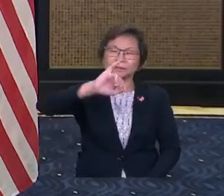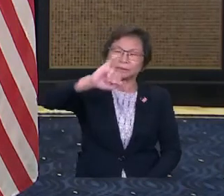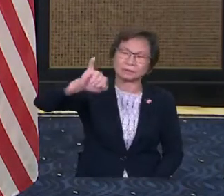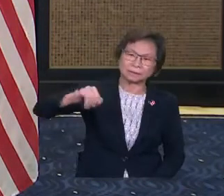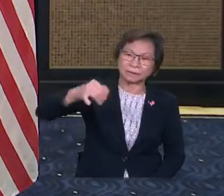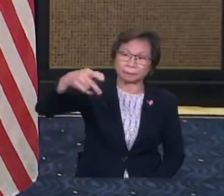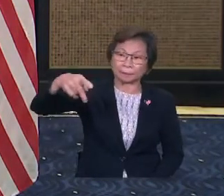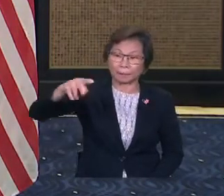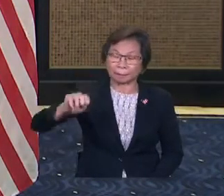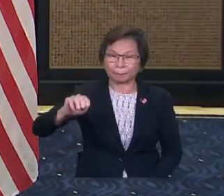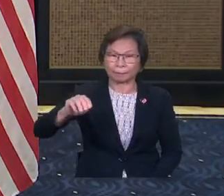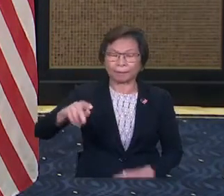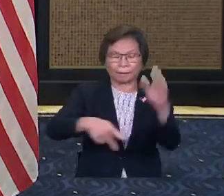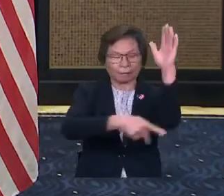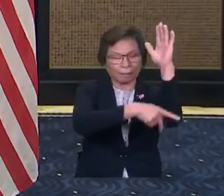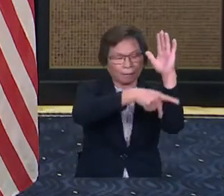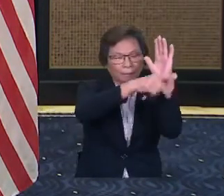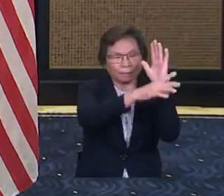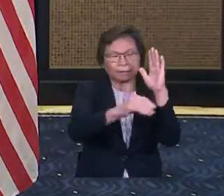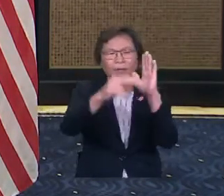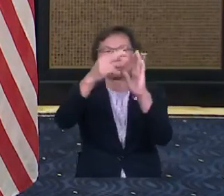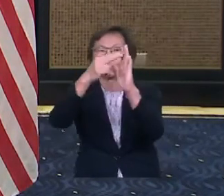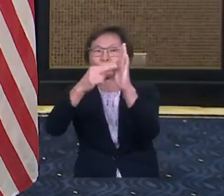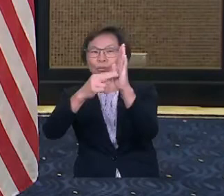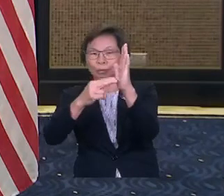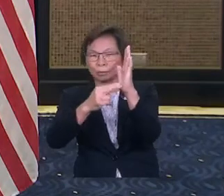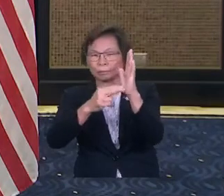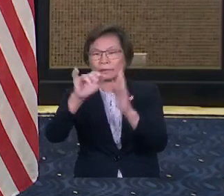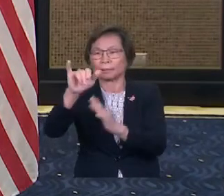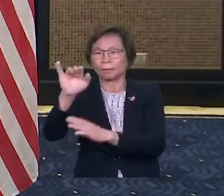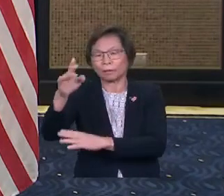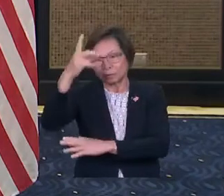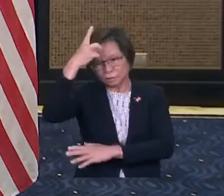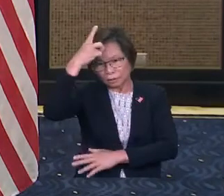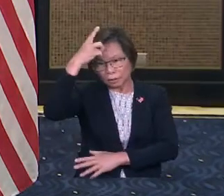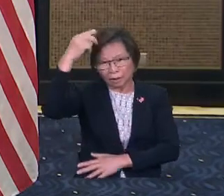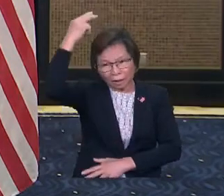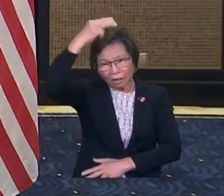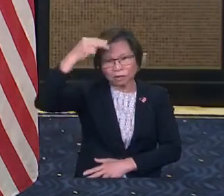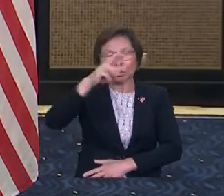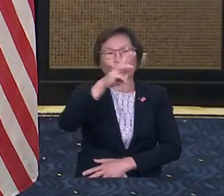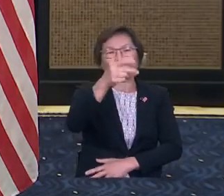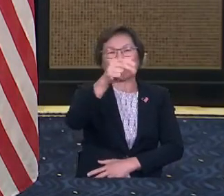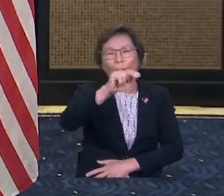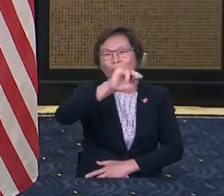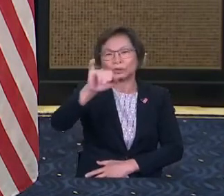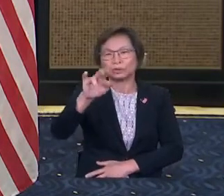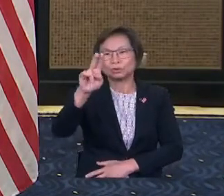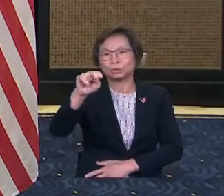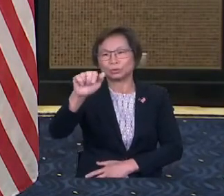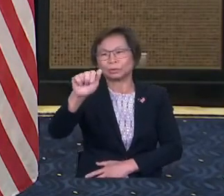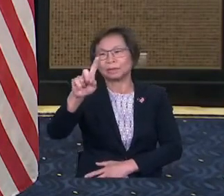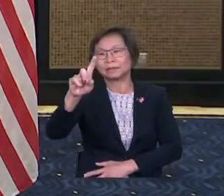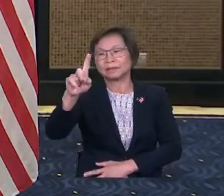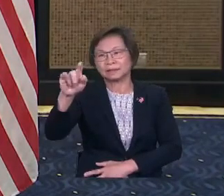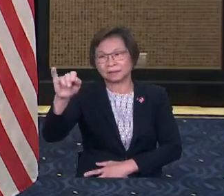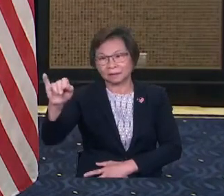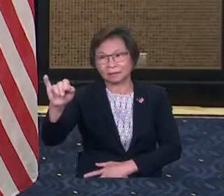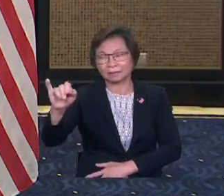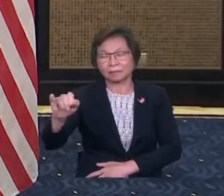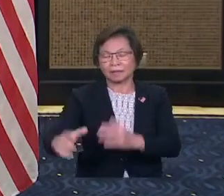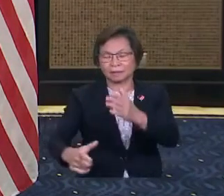Perdana Menteri paling mundan undang-undang yang hormat dan Putri Haji Wan Junaidi betonku Java